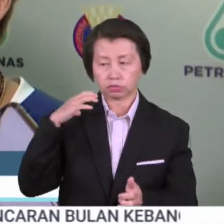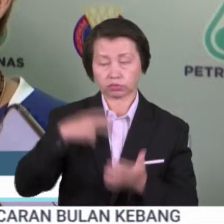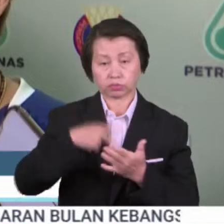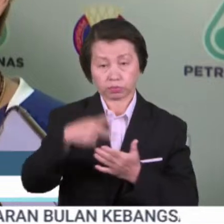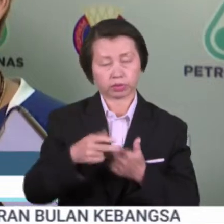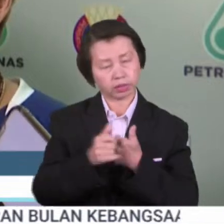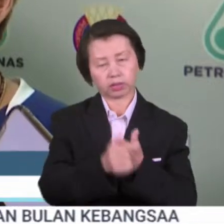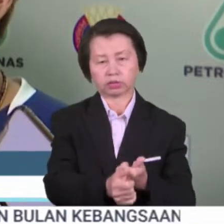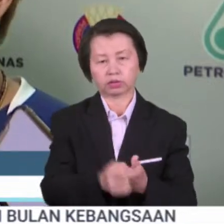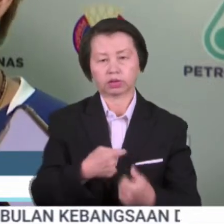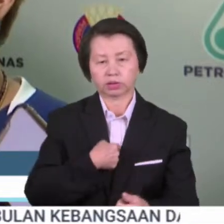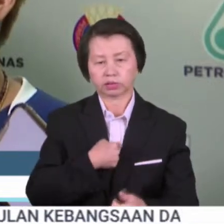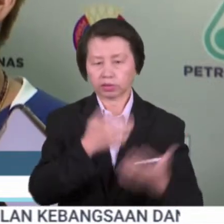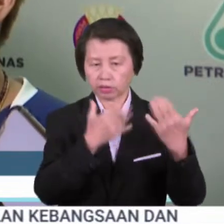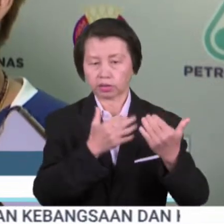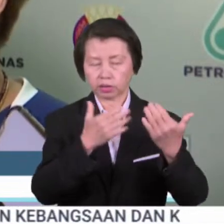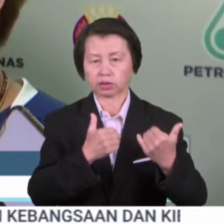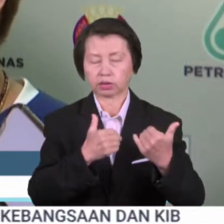prram